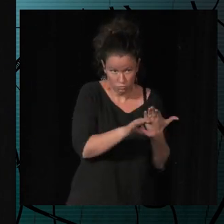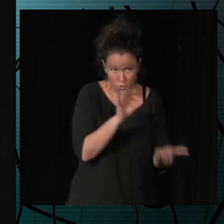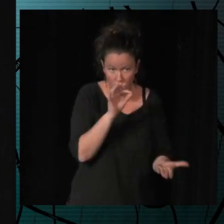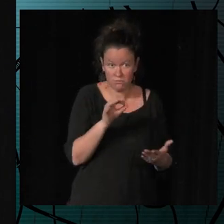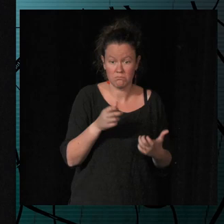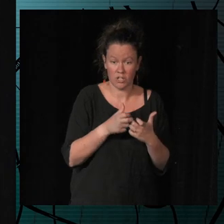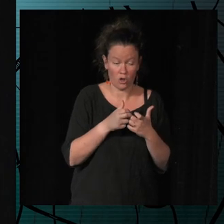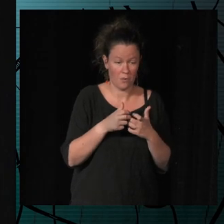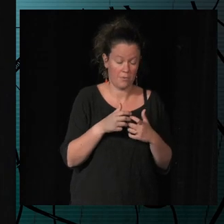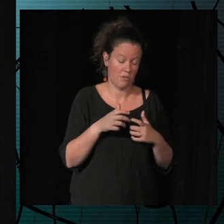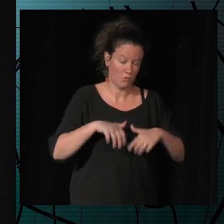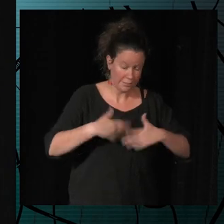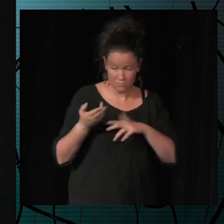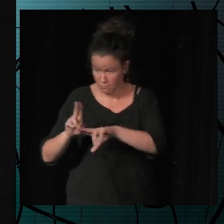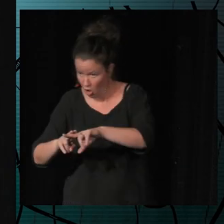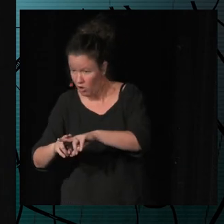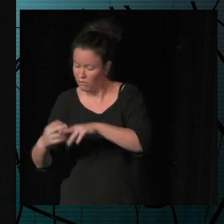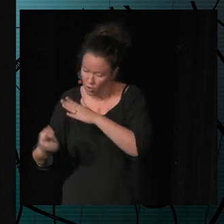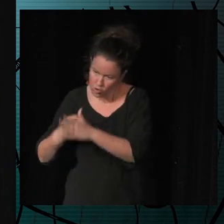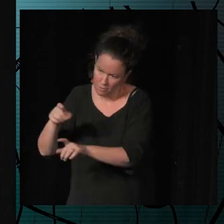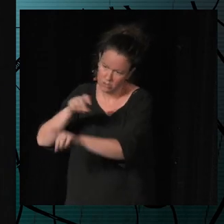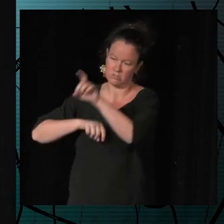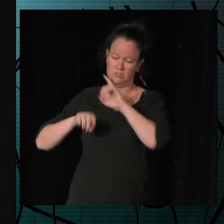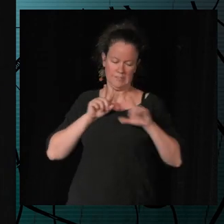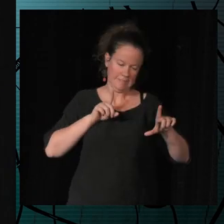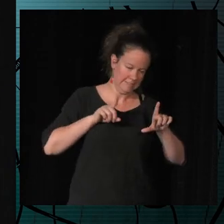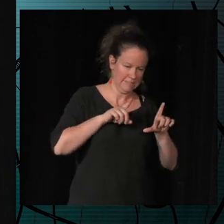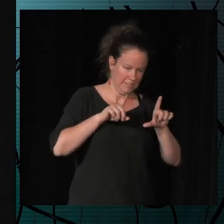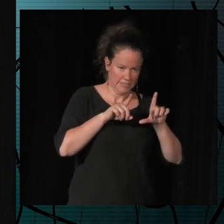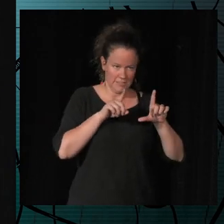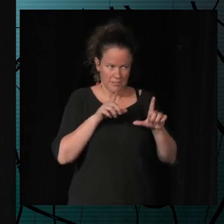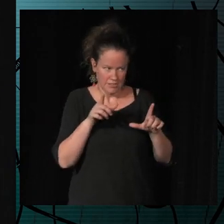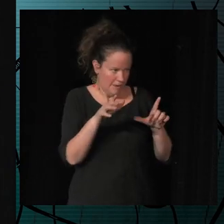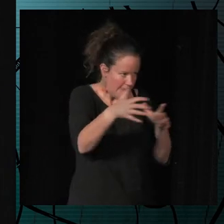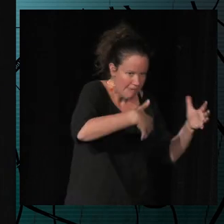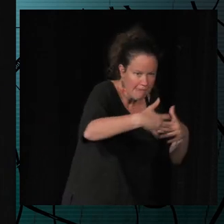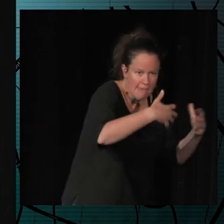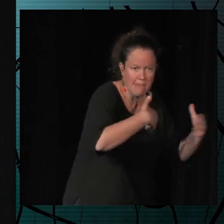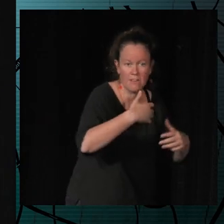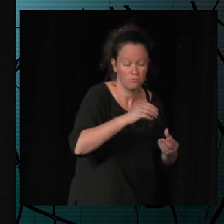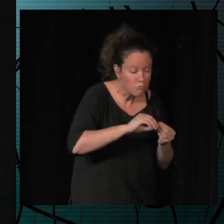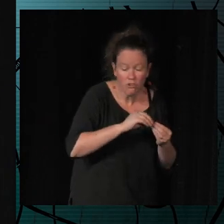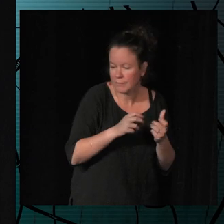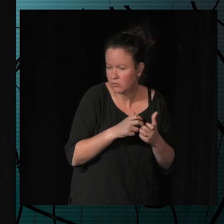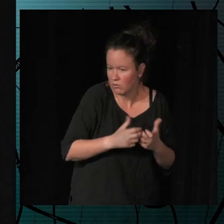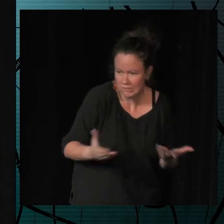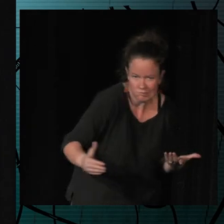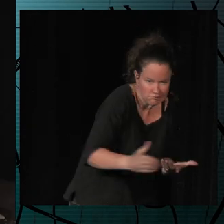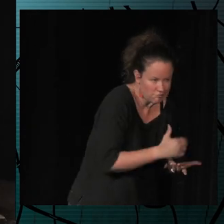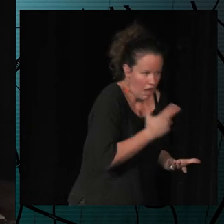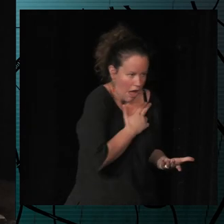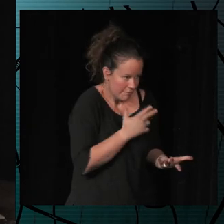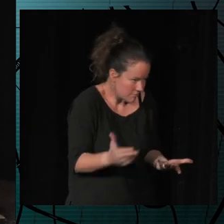à revenir à à comment je sais pas moi à créer enfin à réunir plus de de de de de je sais pas moi d'objets ou de de